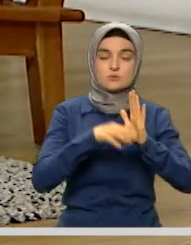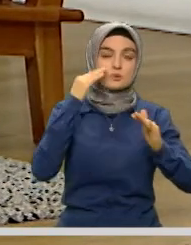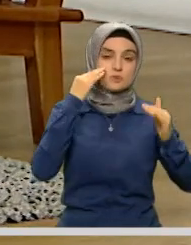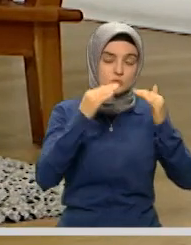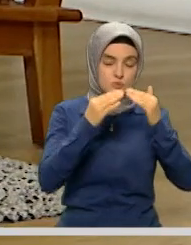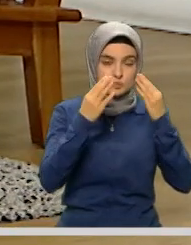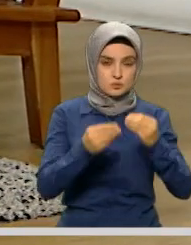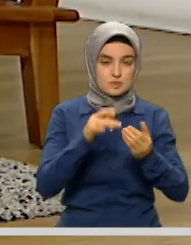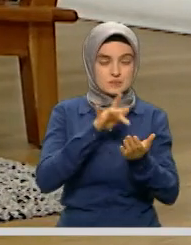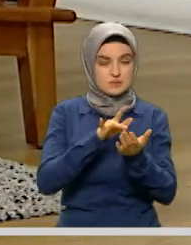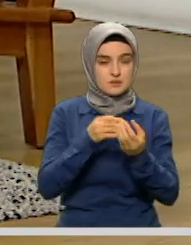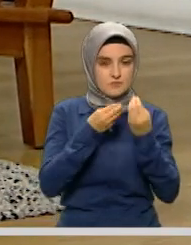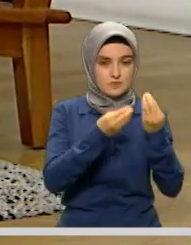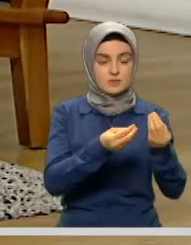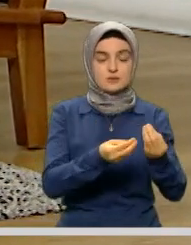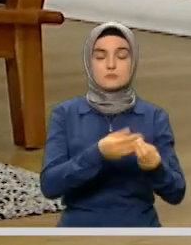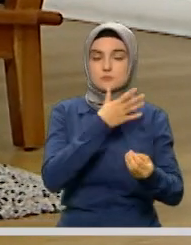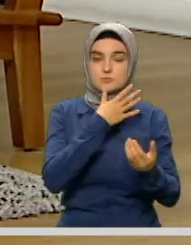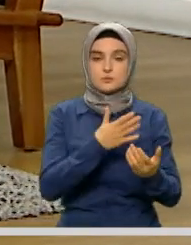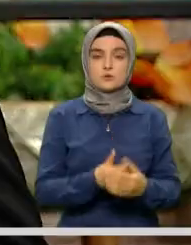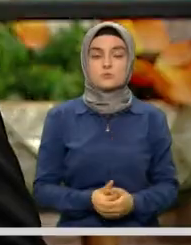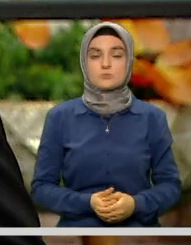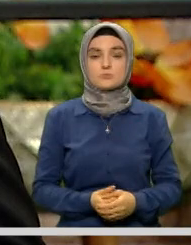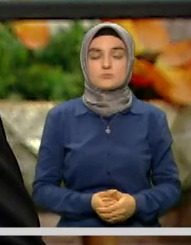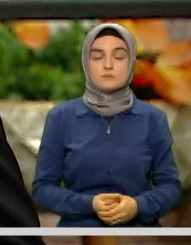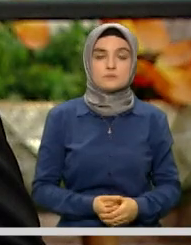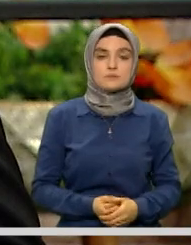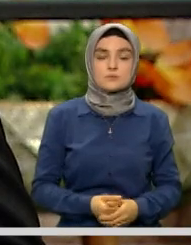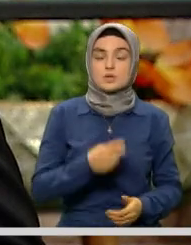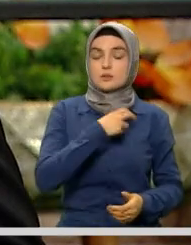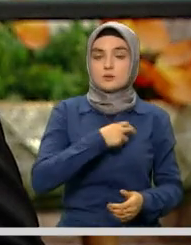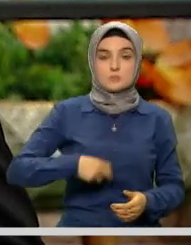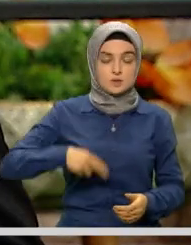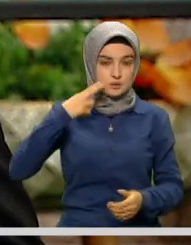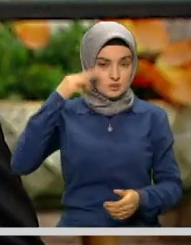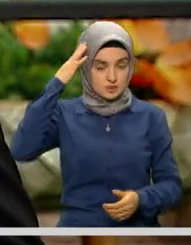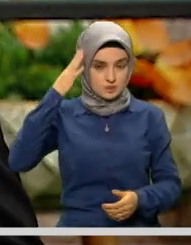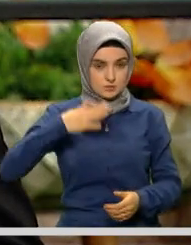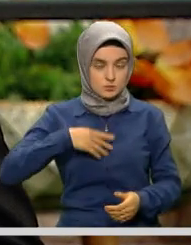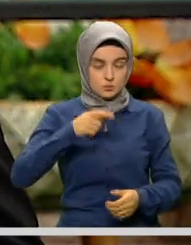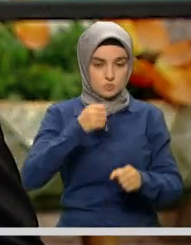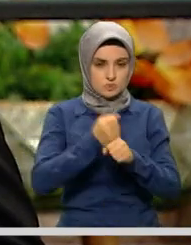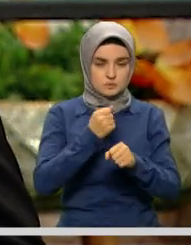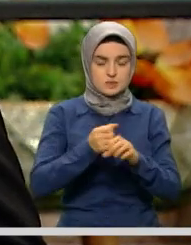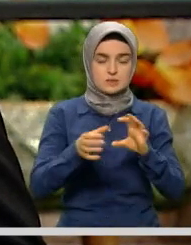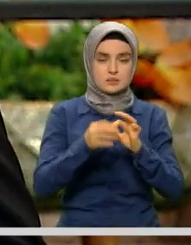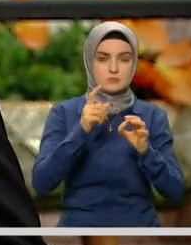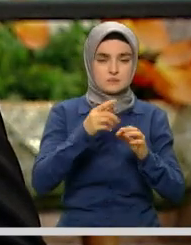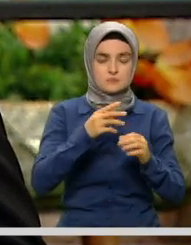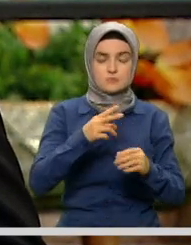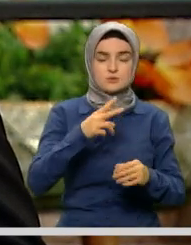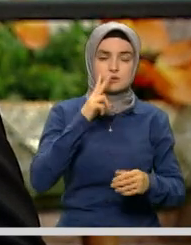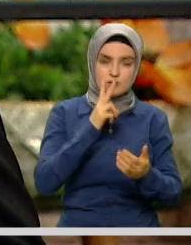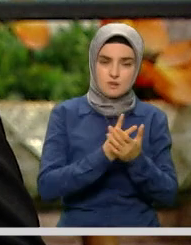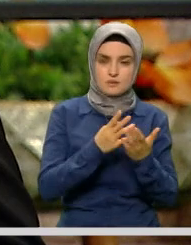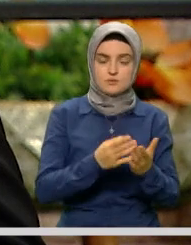cezalar verdiğini, kefaret olarak cezalar verdiğini biliyoruz. Ve Efendimiz Aleyhisselatü Vesselam da onun taşlanması ile ilgili bir hüküm veriyor. Ve